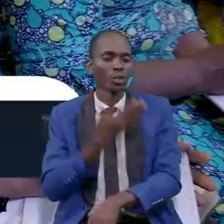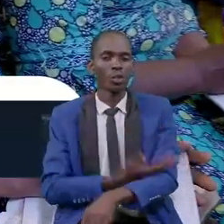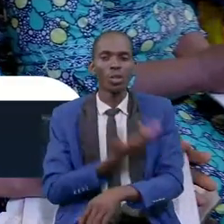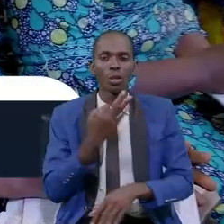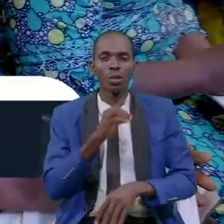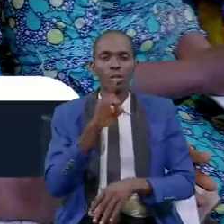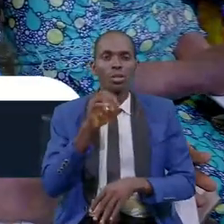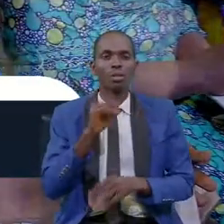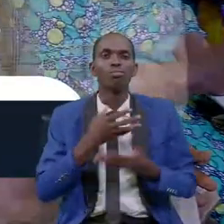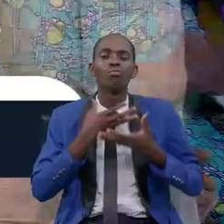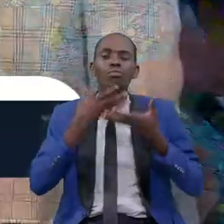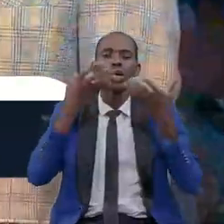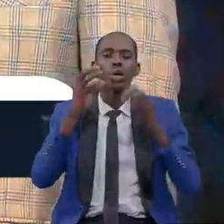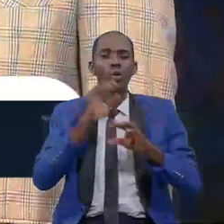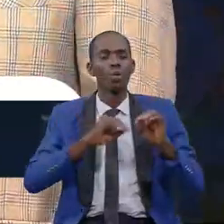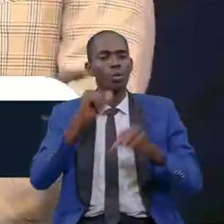Zacharie 9, 9.